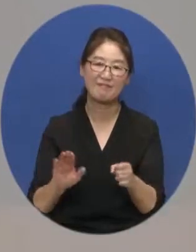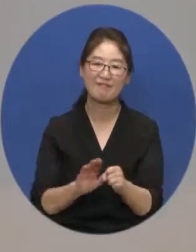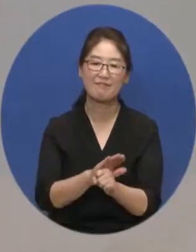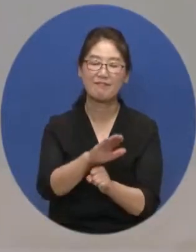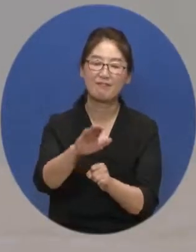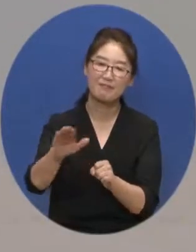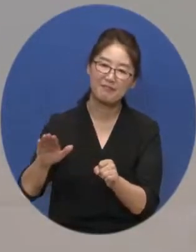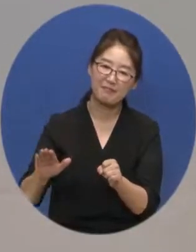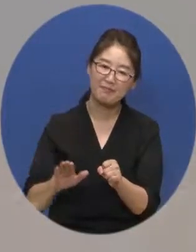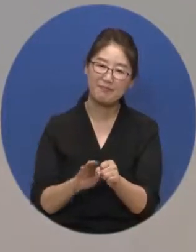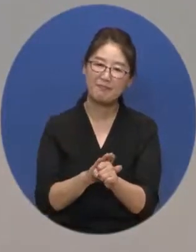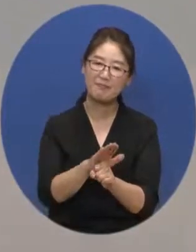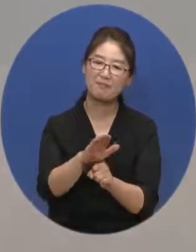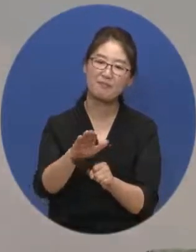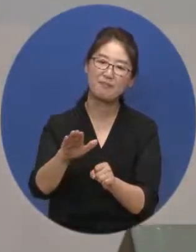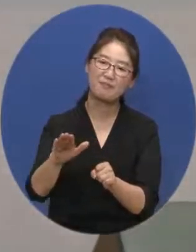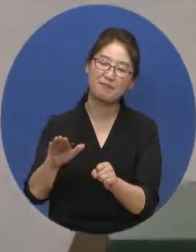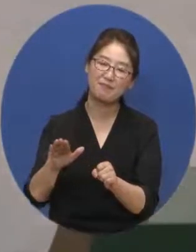사랑이다.